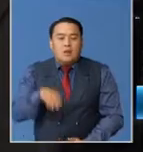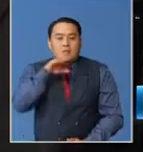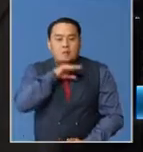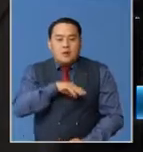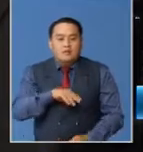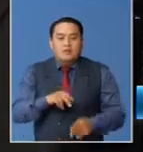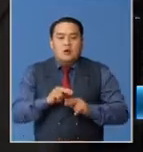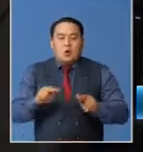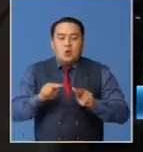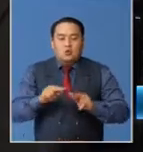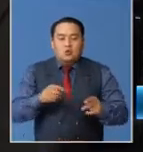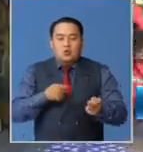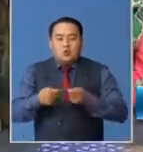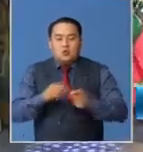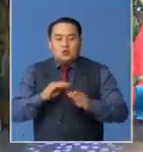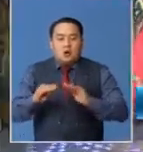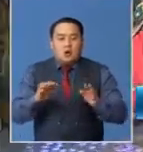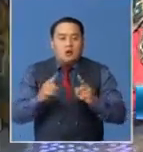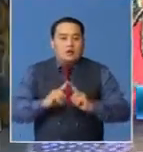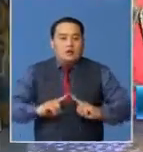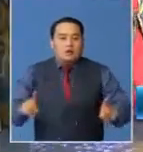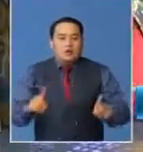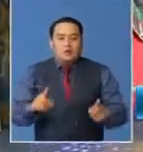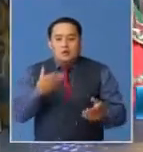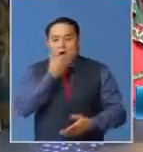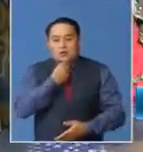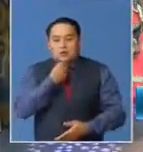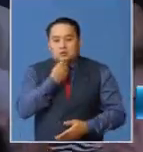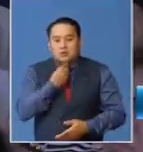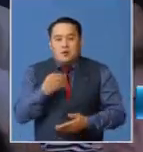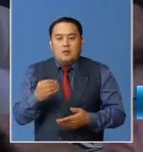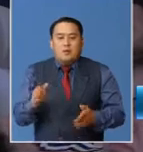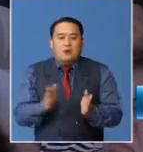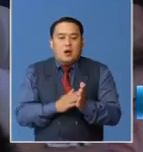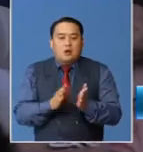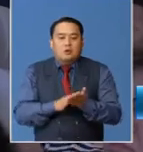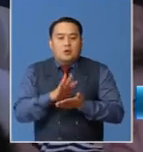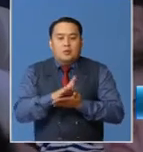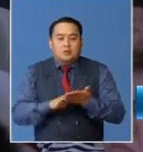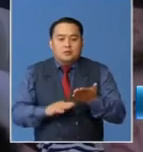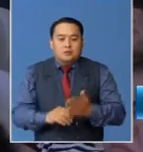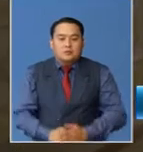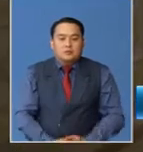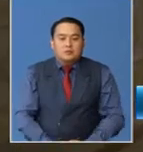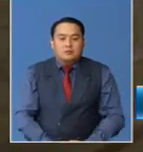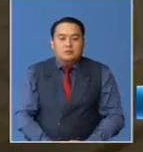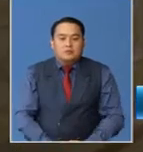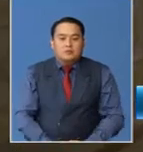Профессиональные хореографические постановки отличались особой грацией и изяществом, не раз вызывая продолжительные аплодисменты зала.